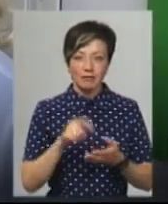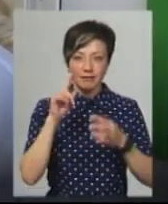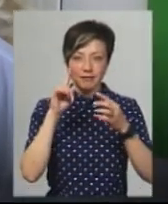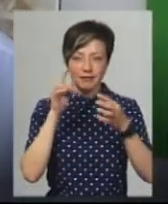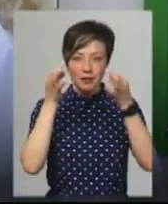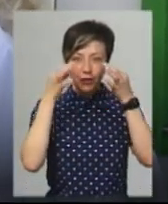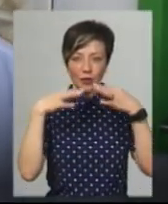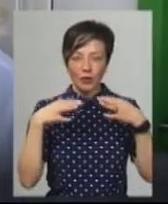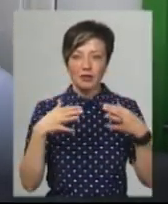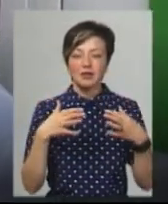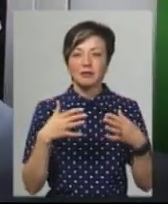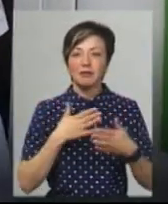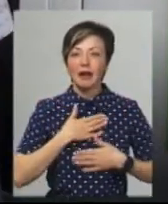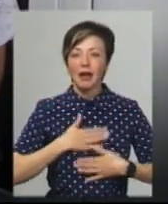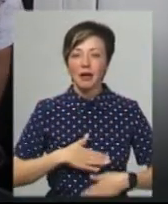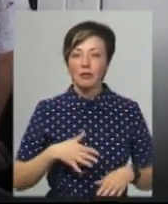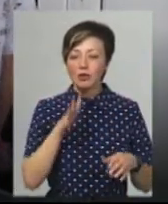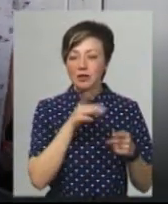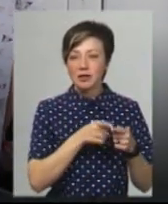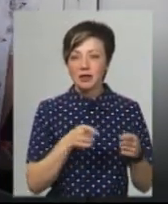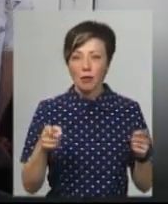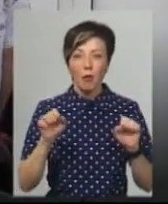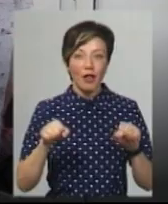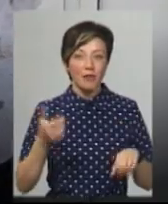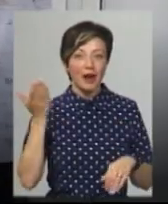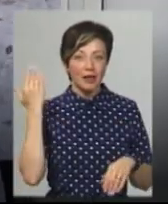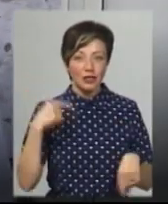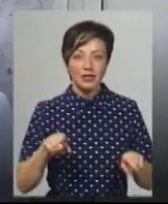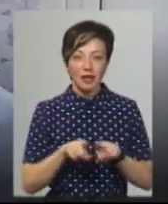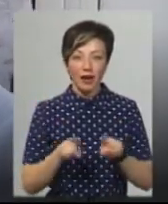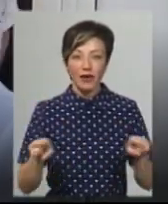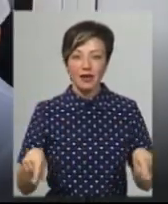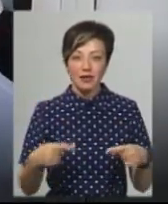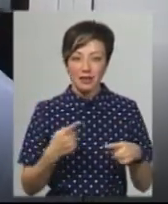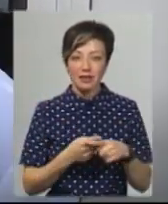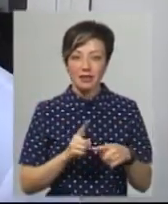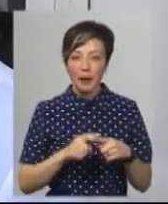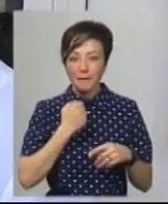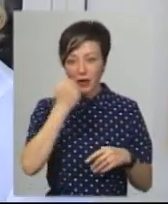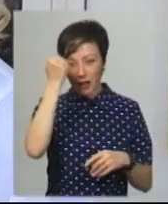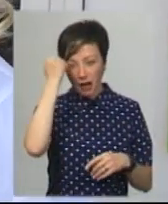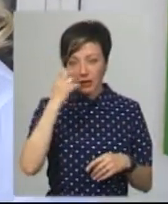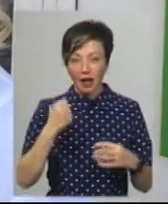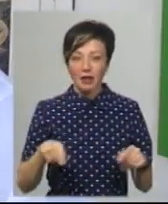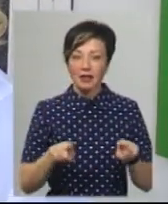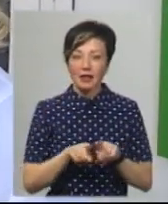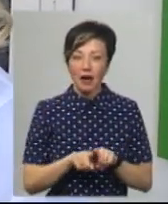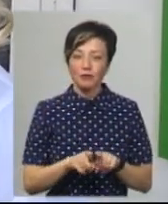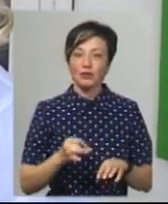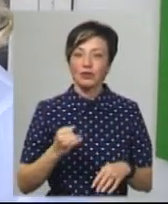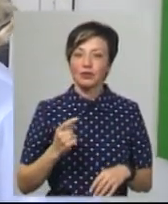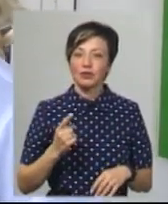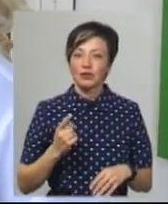що приємно. За стільки часу могли би і раніше організувати це, подякувати. А так, то, що ми